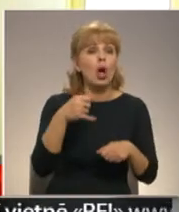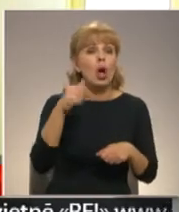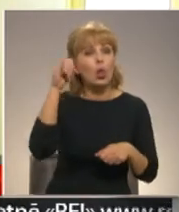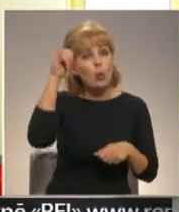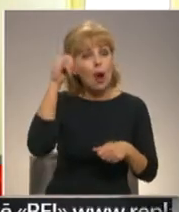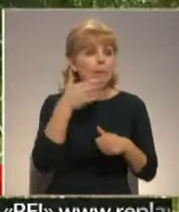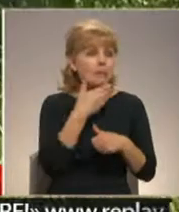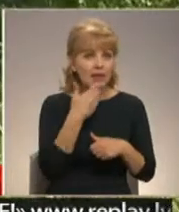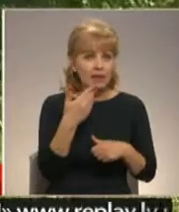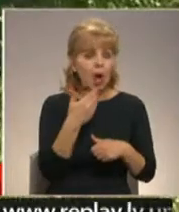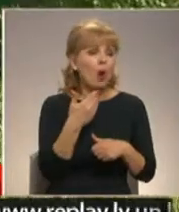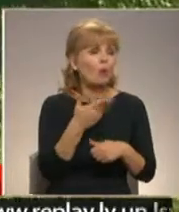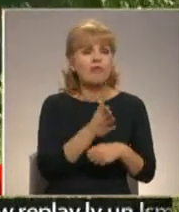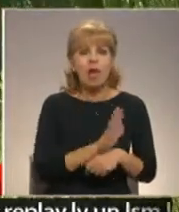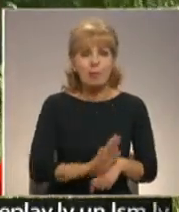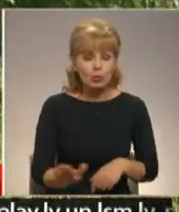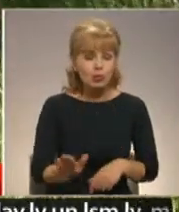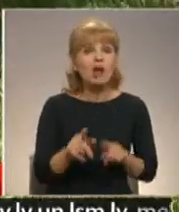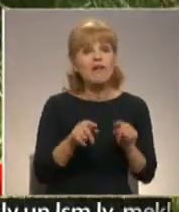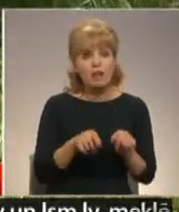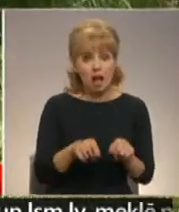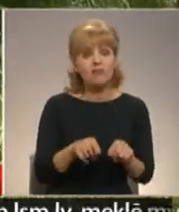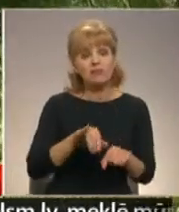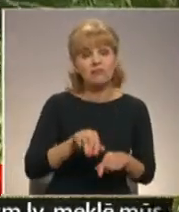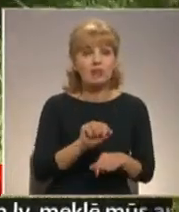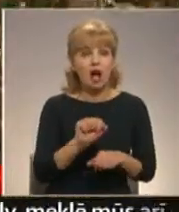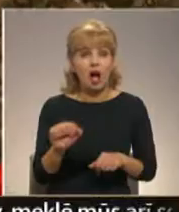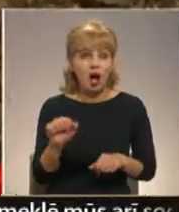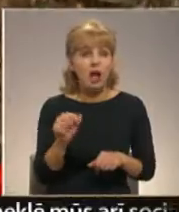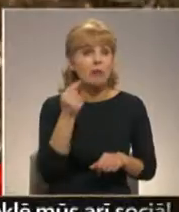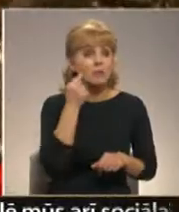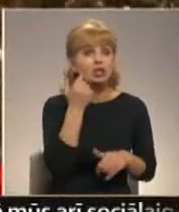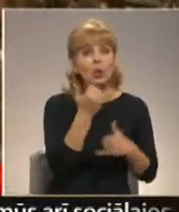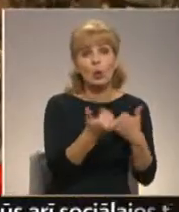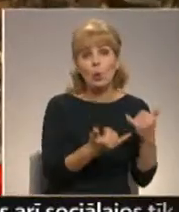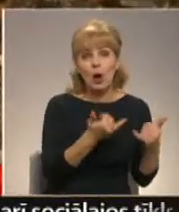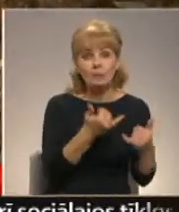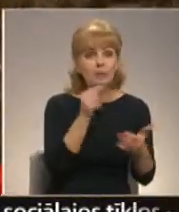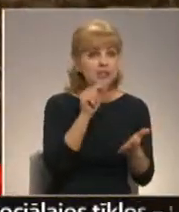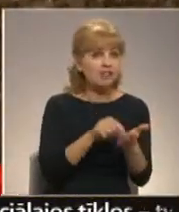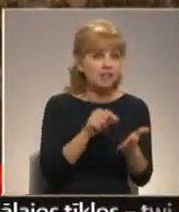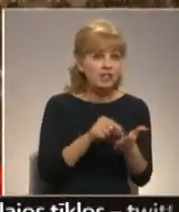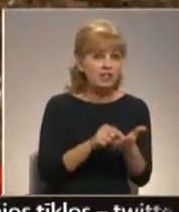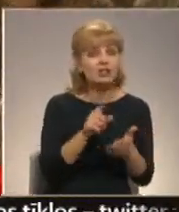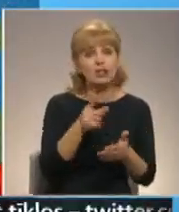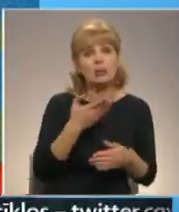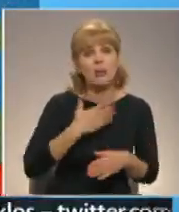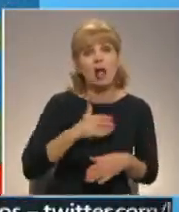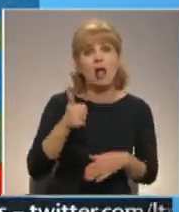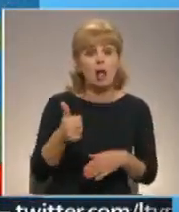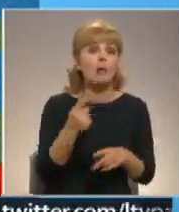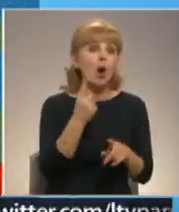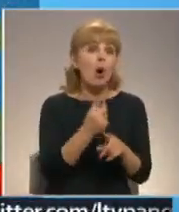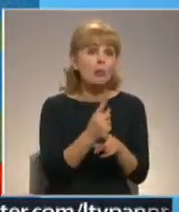un noteikti nebūs, ja, bet tādā ziņā, jā, nu, biškopība, viss tas ir viņiem tikai pa labu jākt.